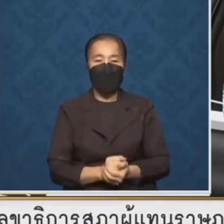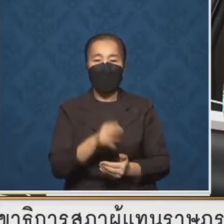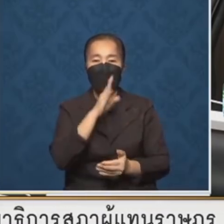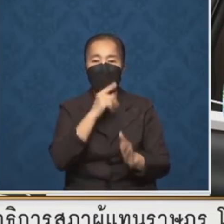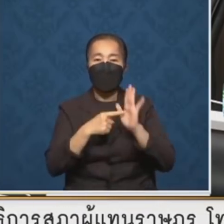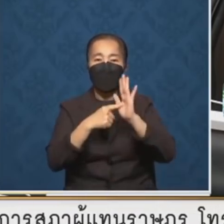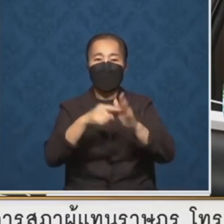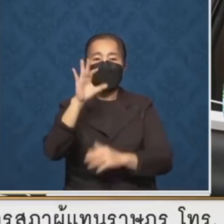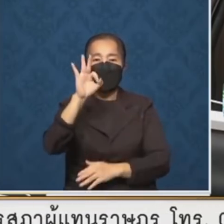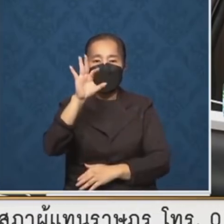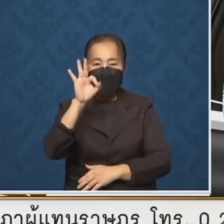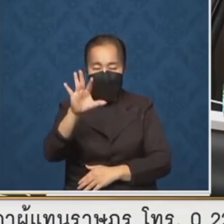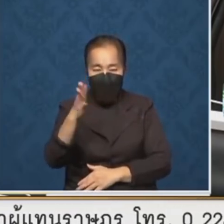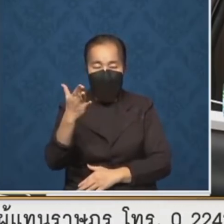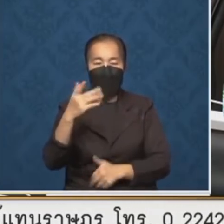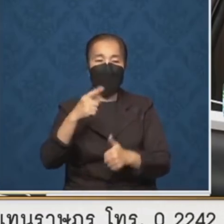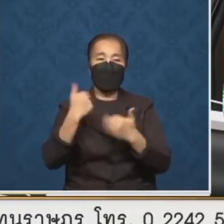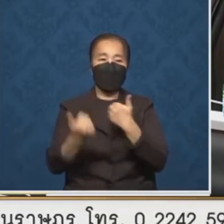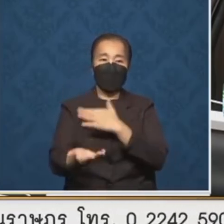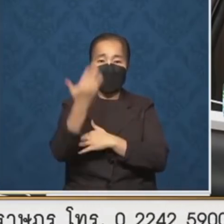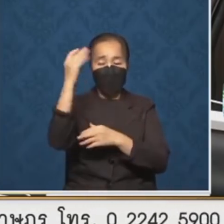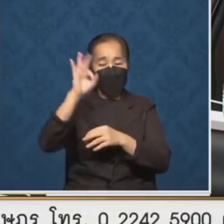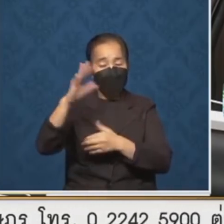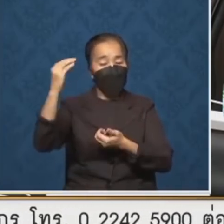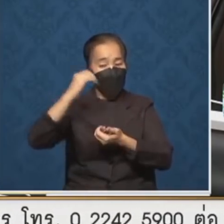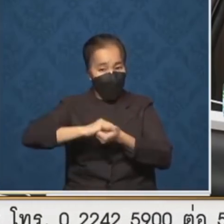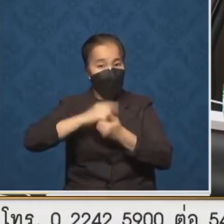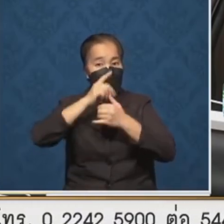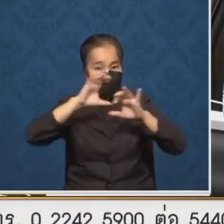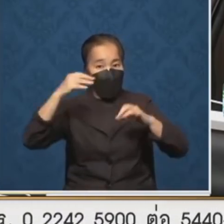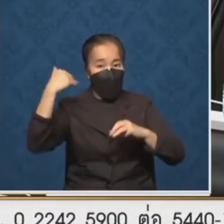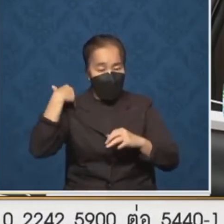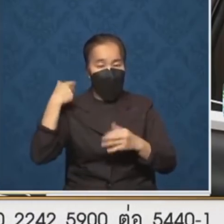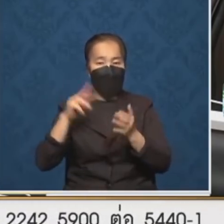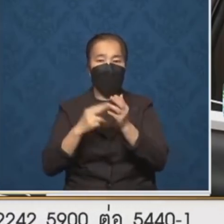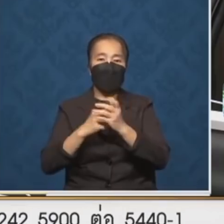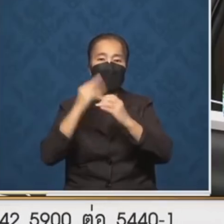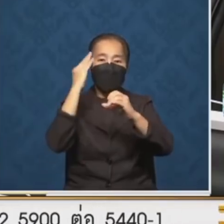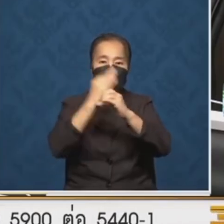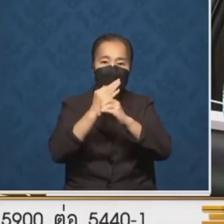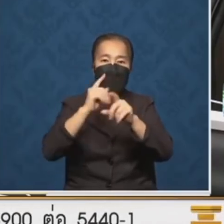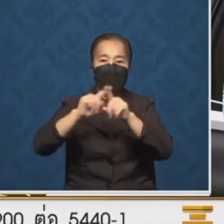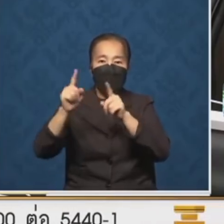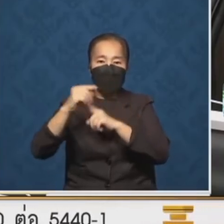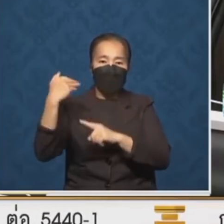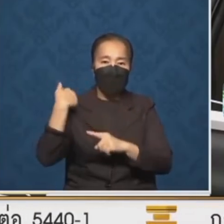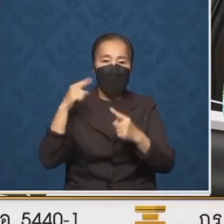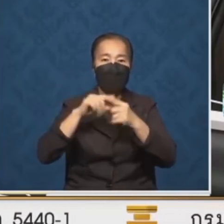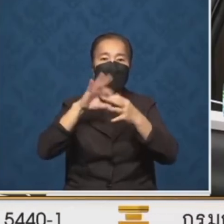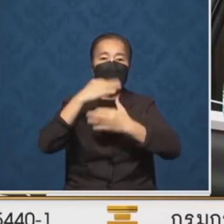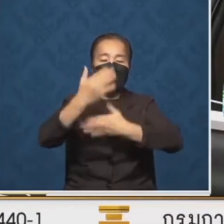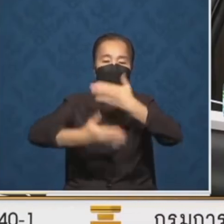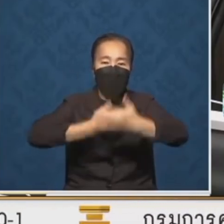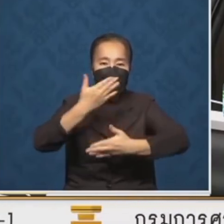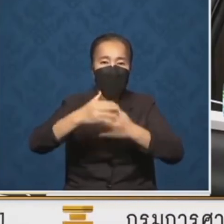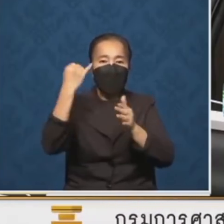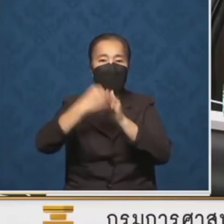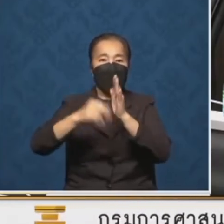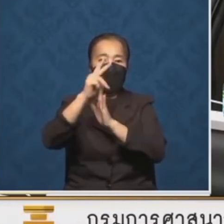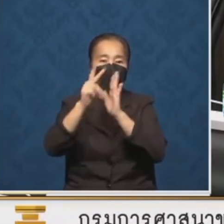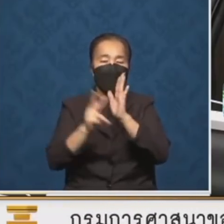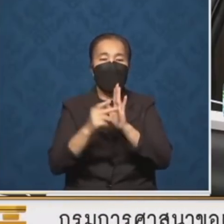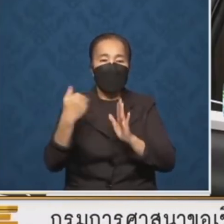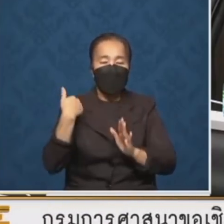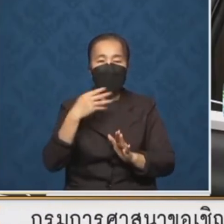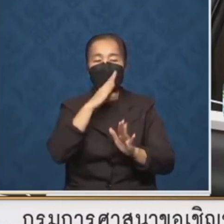Facebook ครับทุกวันนี้ Facebook ให้ความร่วมมือกับรัฐในการปิดกั้นหรือปิดกลุ่มหรือปิดการขายของที่ผิดกฎหมายในประเทศไทยผมยกตัวอย่าง